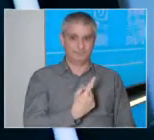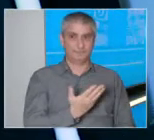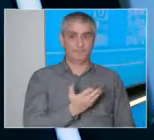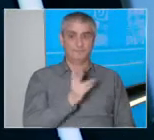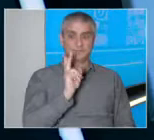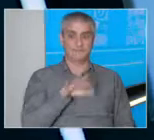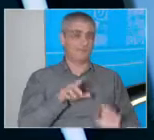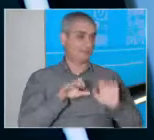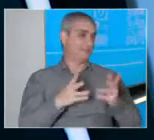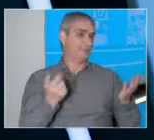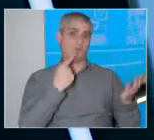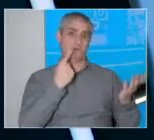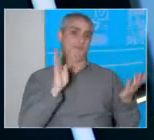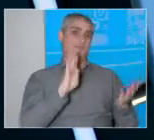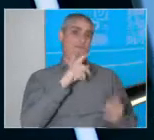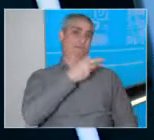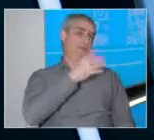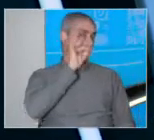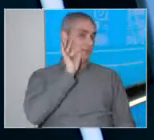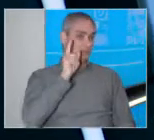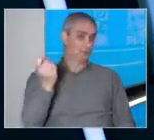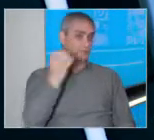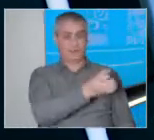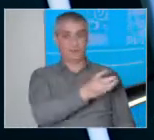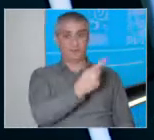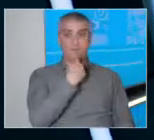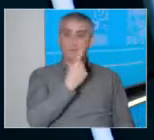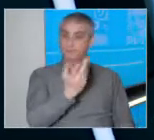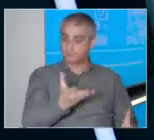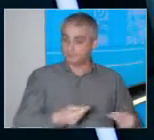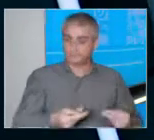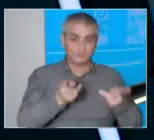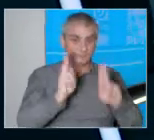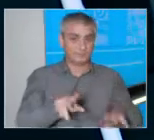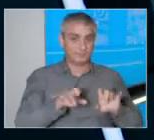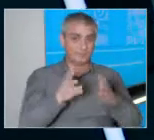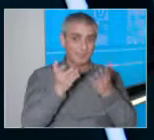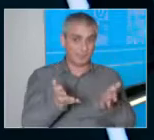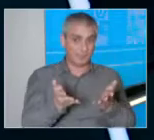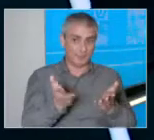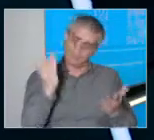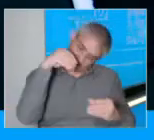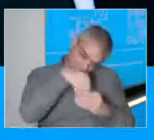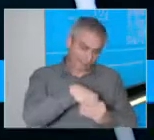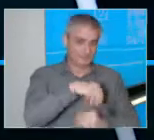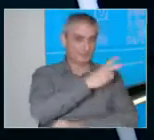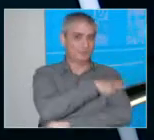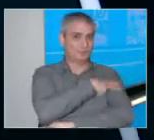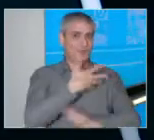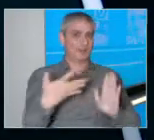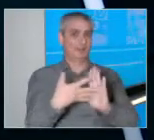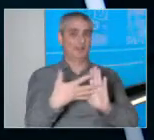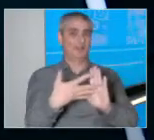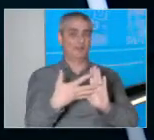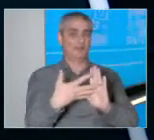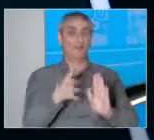וגם בסייבר, אומר נתניהו לאלשיך, כשהוא ממנה אותו, ובעצם אומר לו, קח את יכולות הסייבר, תכניס אותם לתוך היה, החקירות. אם אגב, זה היה... אגב,